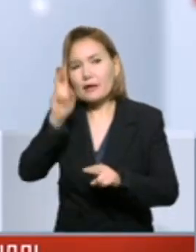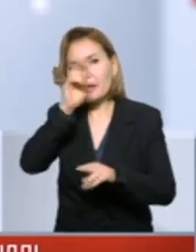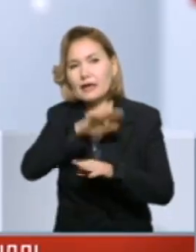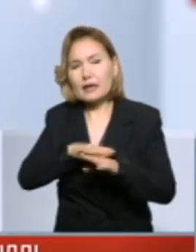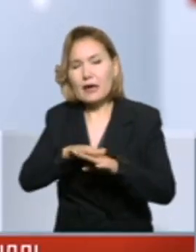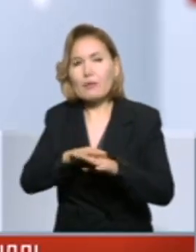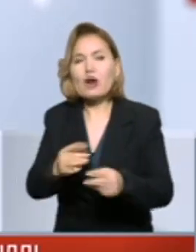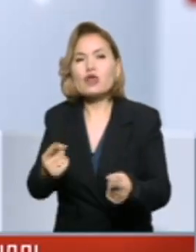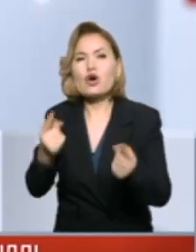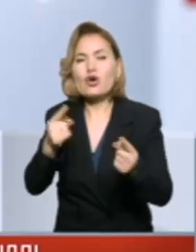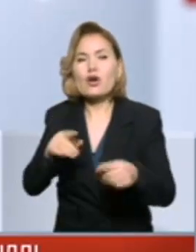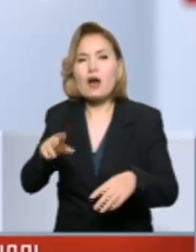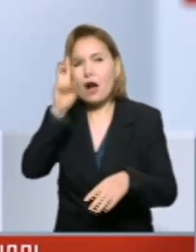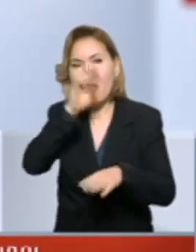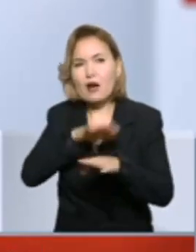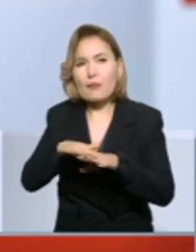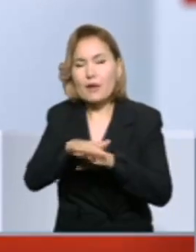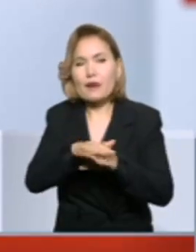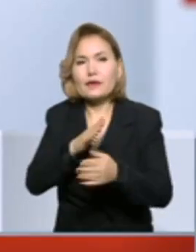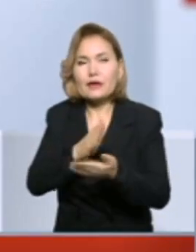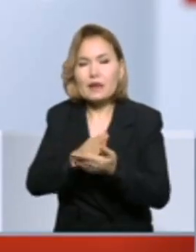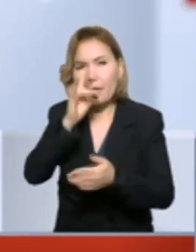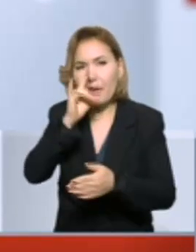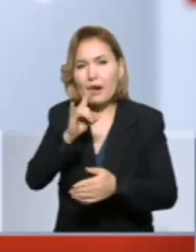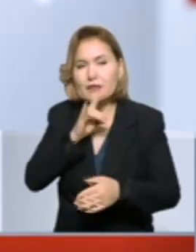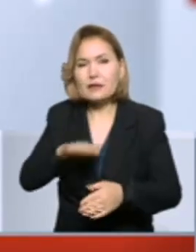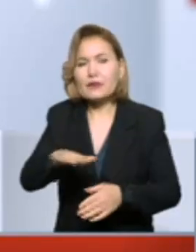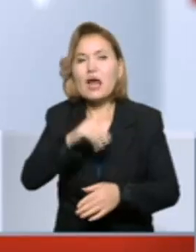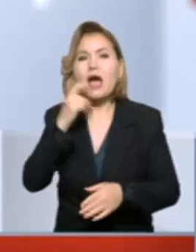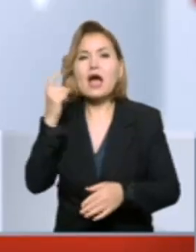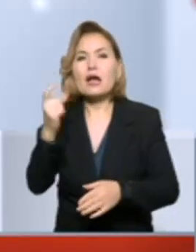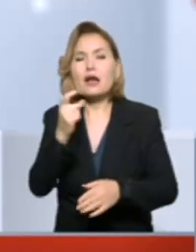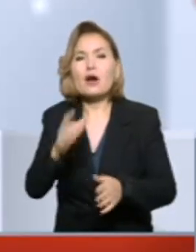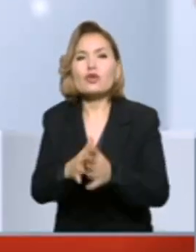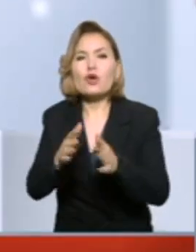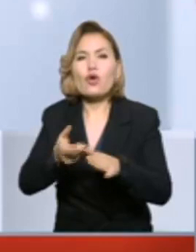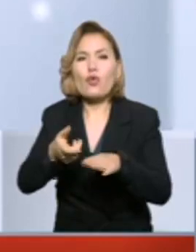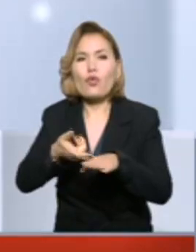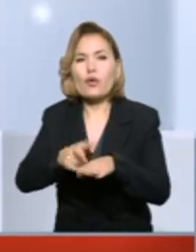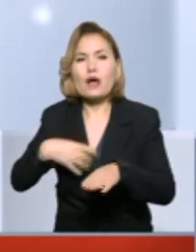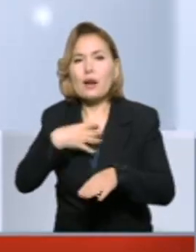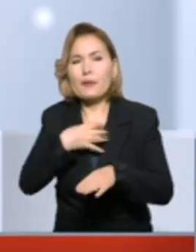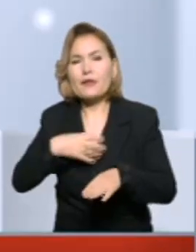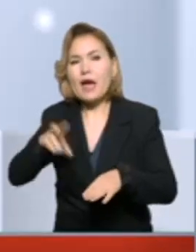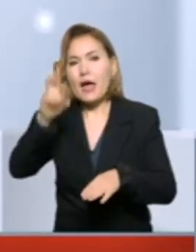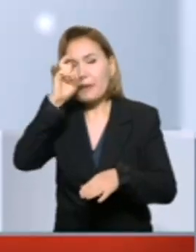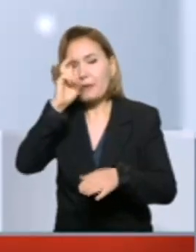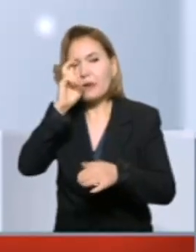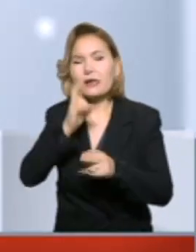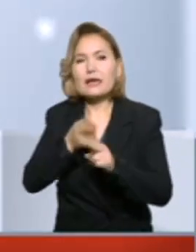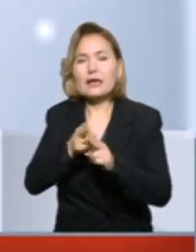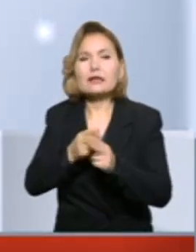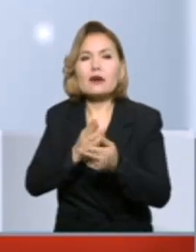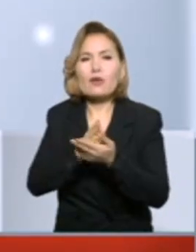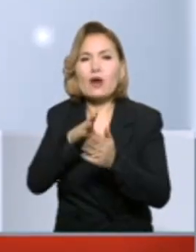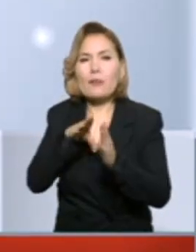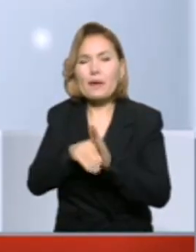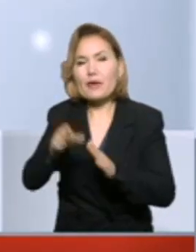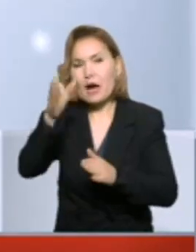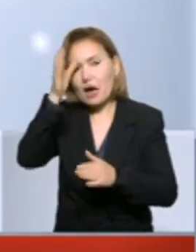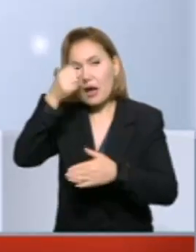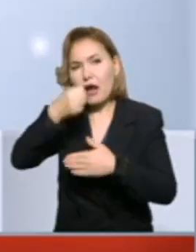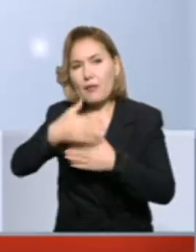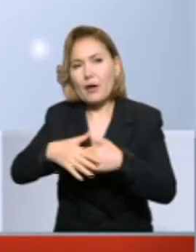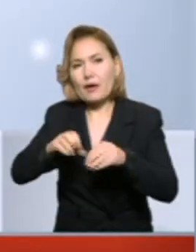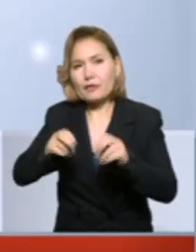кіреді. Бұл санатқа әдетте халықаралық саяси және экономикалық аренада маңызды рөл атқаратын мемлекеттер енеді. Ғылыми орталық